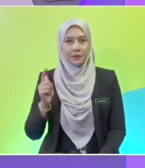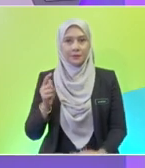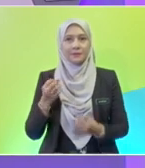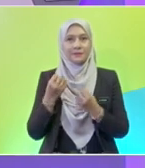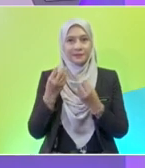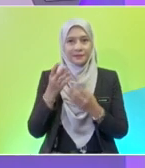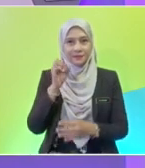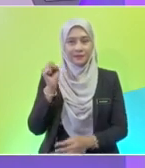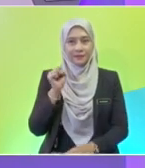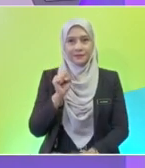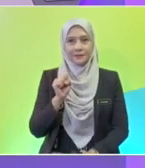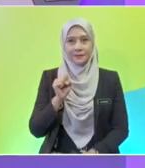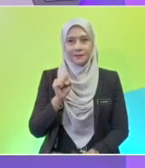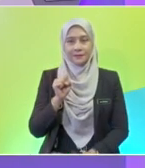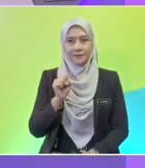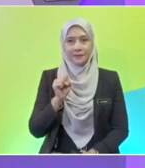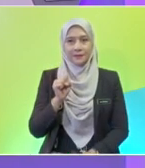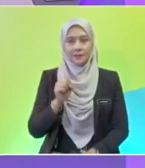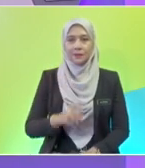yang kedua